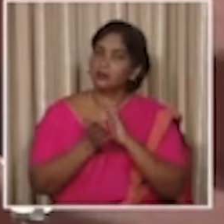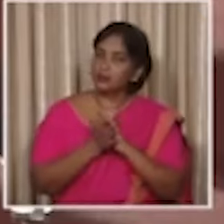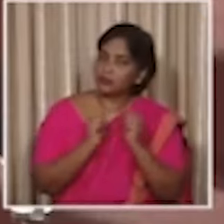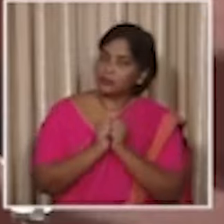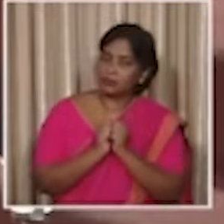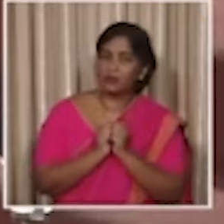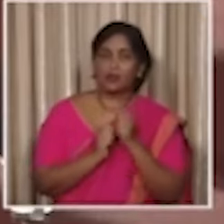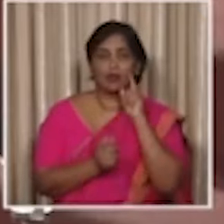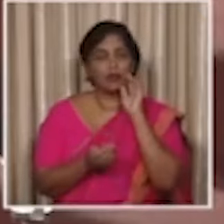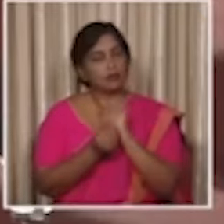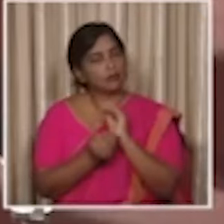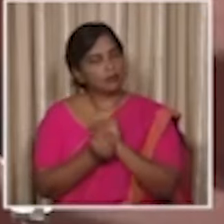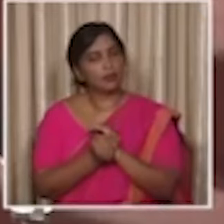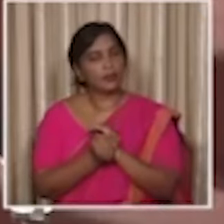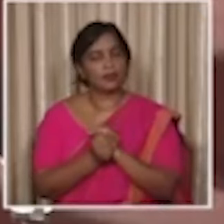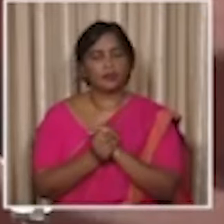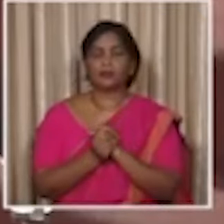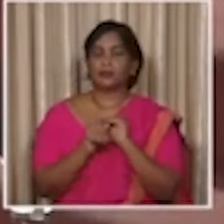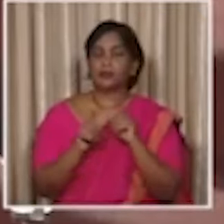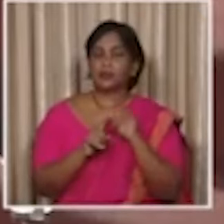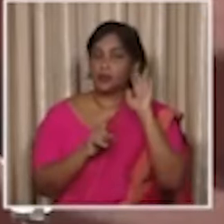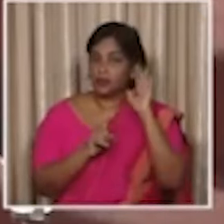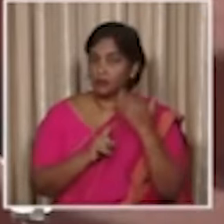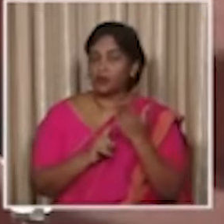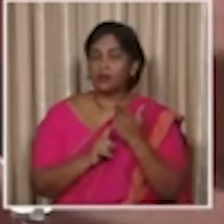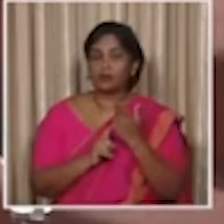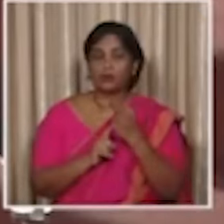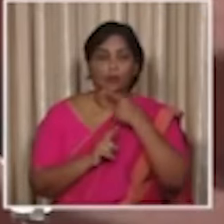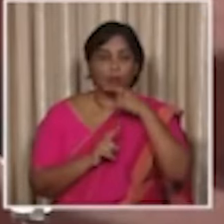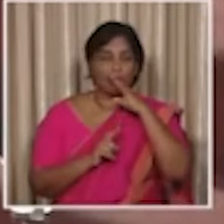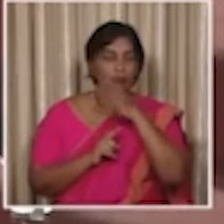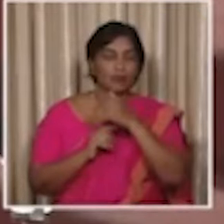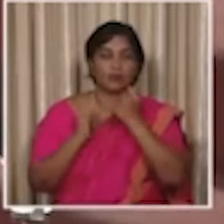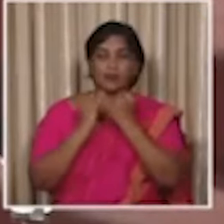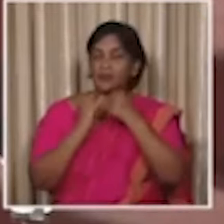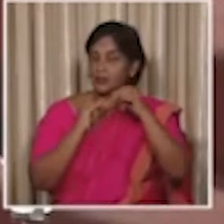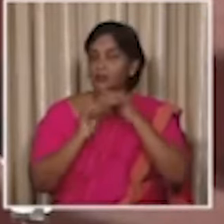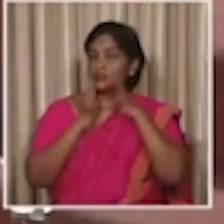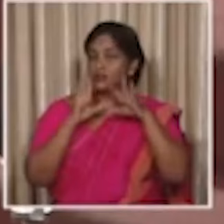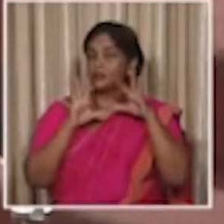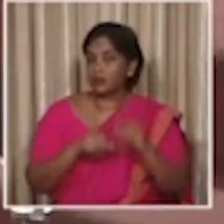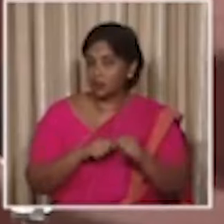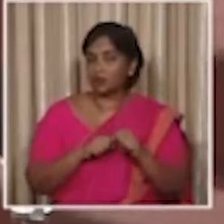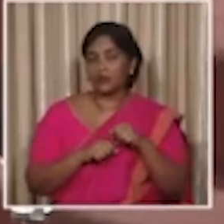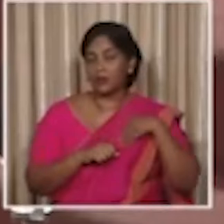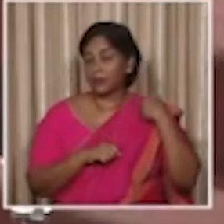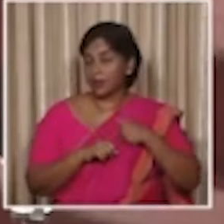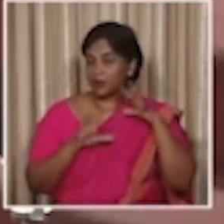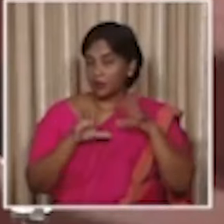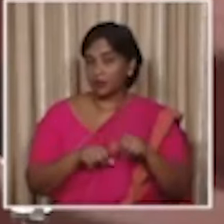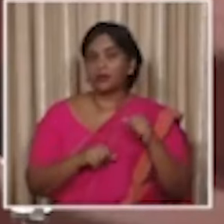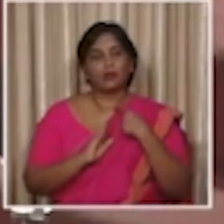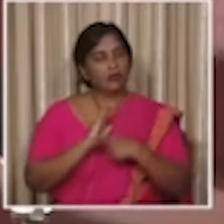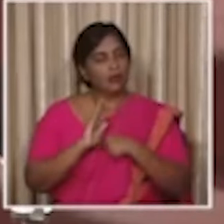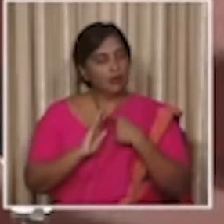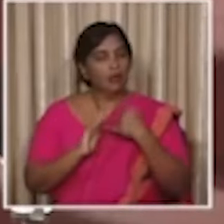සම්බන්ධයෙන් ආරක්ෂාව සම්බන්ධයෙන් විශේෂයෙන්ම අපේ මූදු කේබල් වල කොටස් සම්බන්ධයෙන් විශාල අයිතියක් තියෙන්නේ ප්‍රධාන අයිතිය තියෙන්නේ